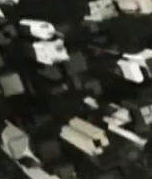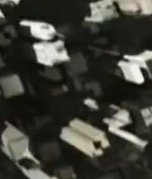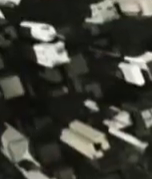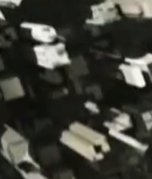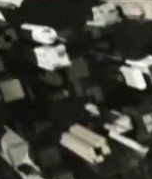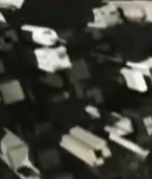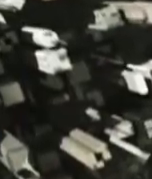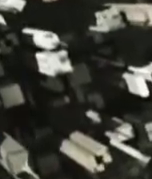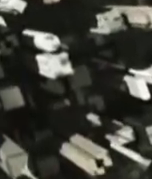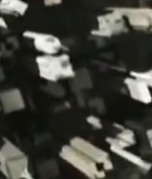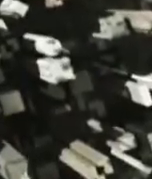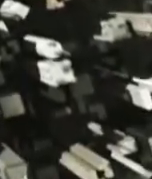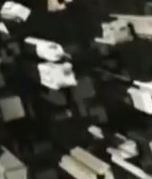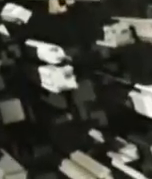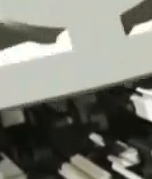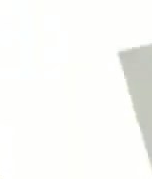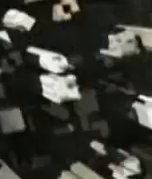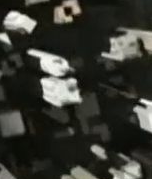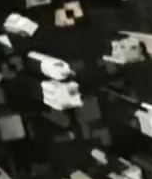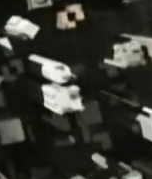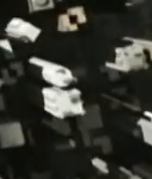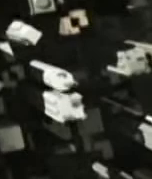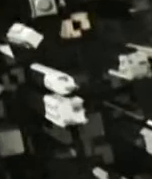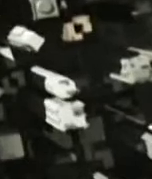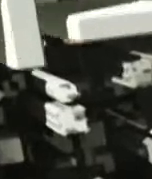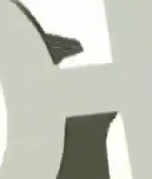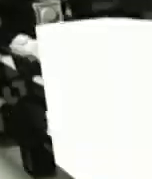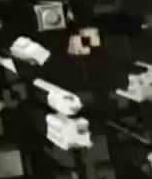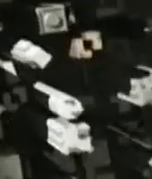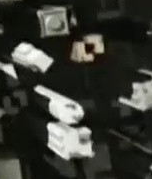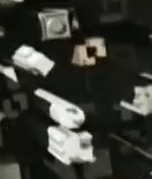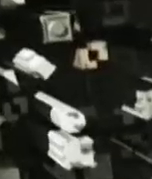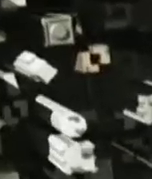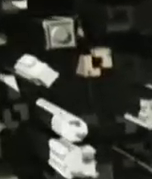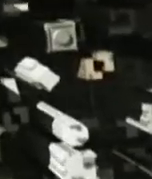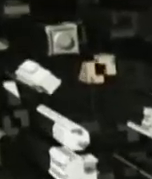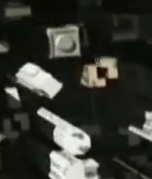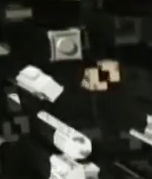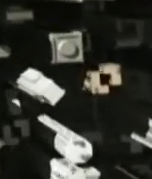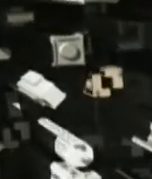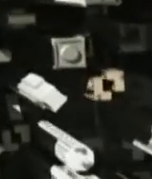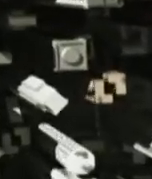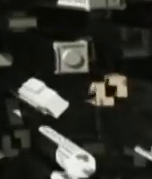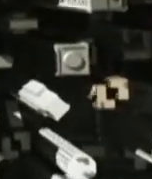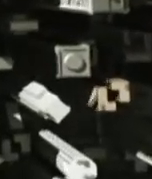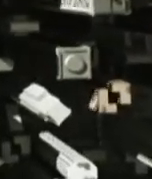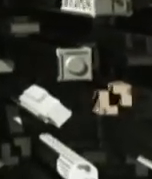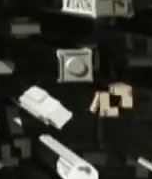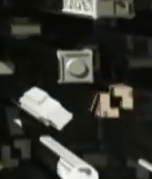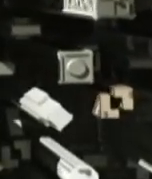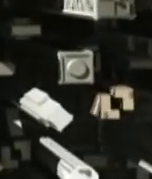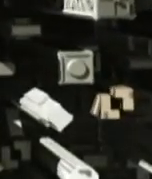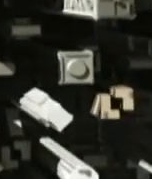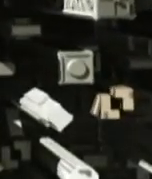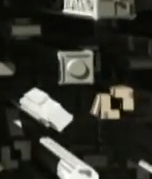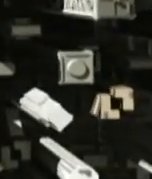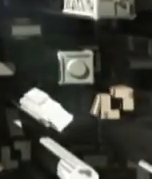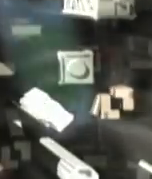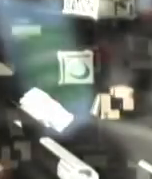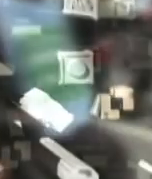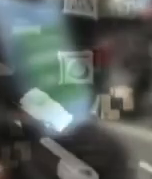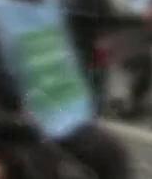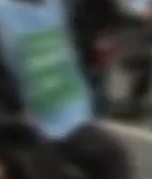국내 유일 사회복지 전문 미디어 그룹 복지 미디어 그룹이 복지신문고로 여러분께 한 걸음 더